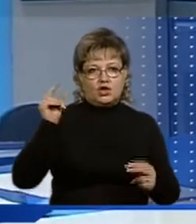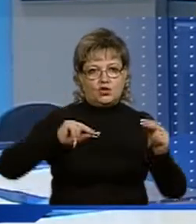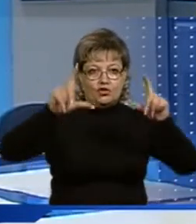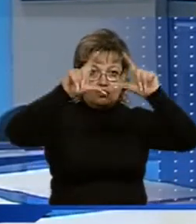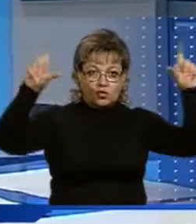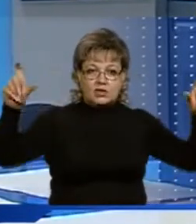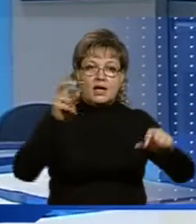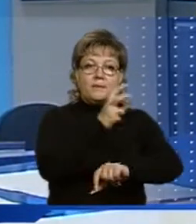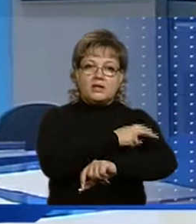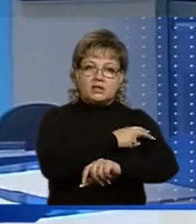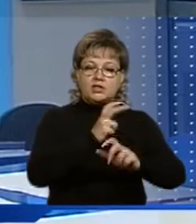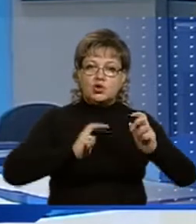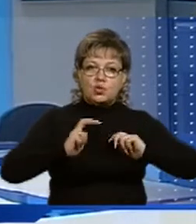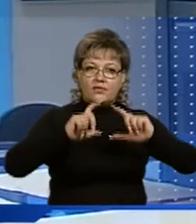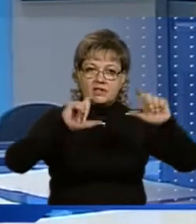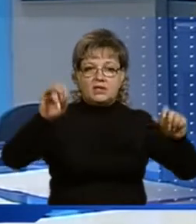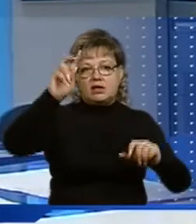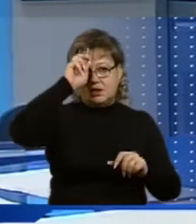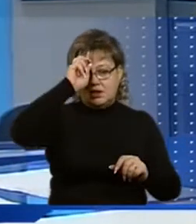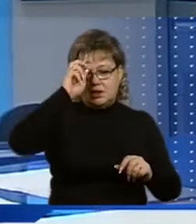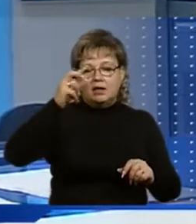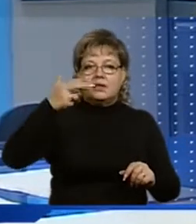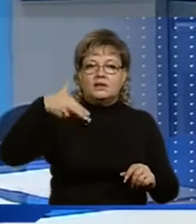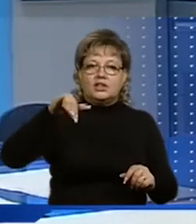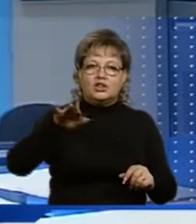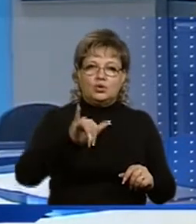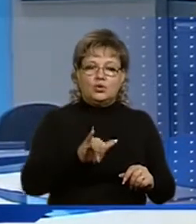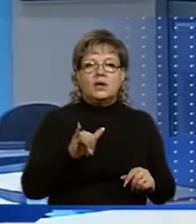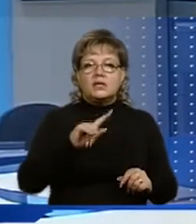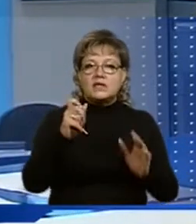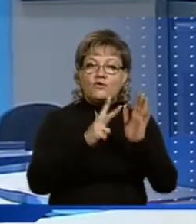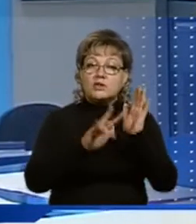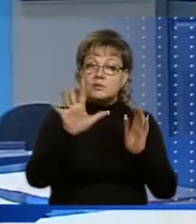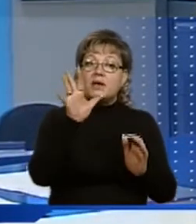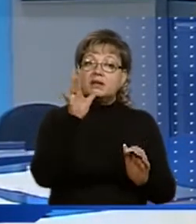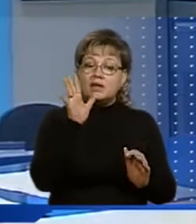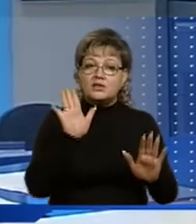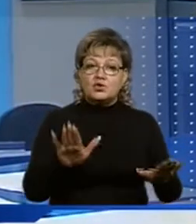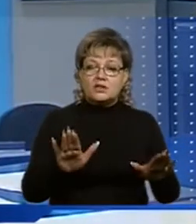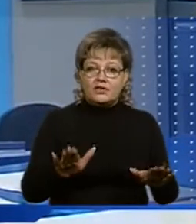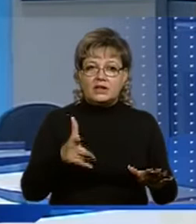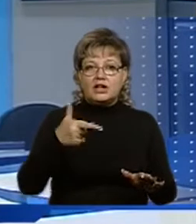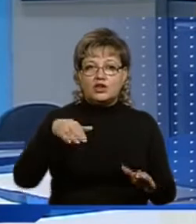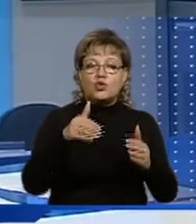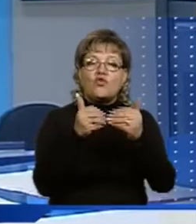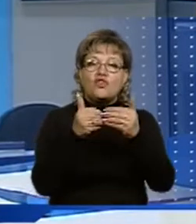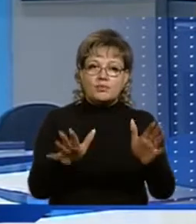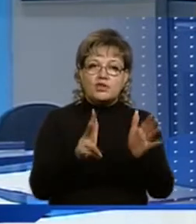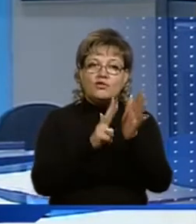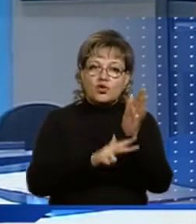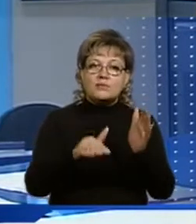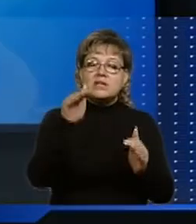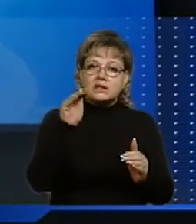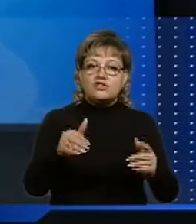Ростовский медуниверситет и Донской государственный технический университет. За 85 лет существования ДГТУ выпустил 80